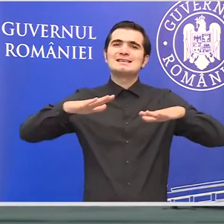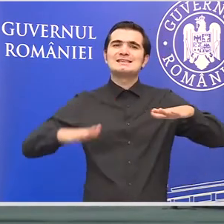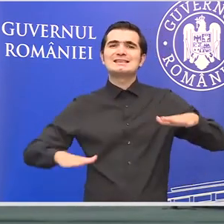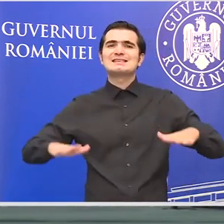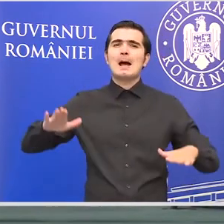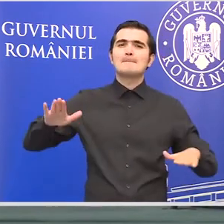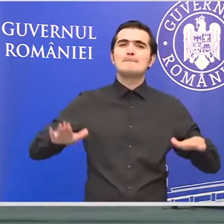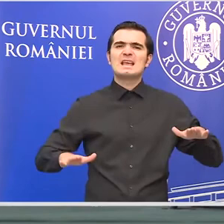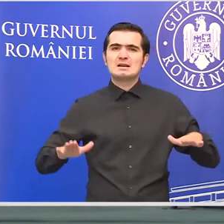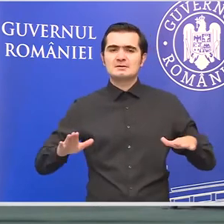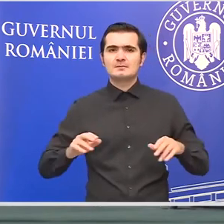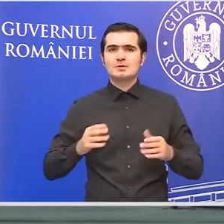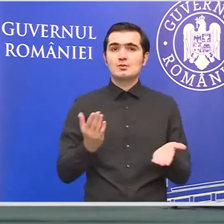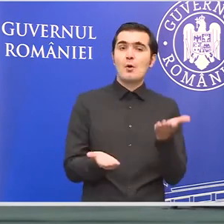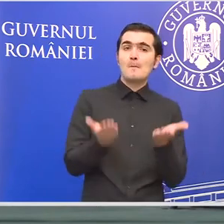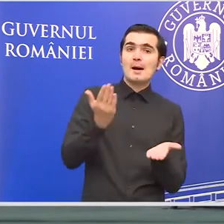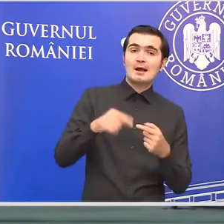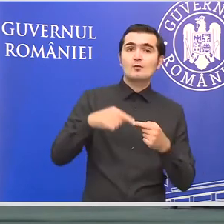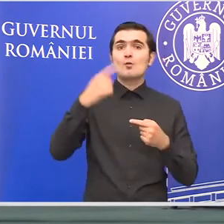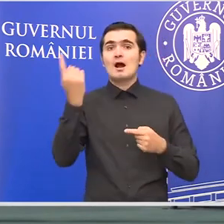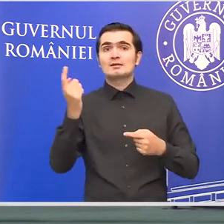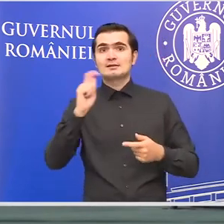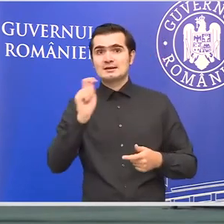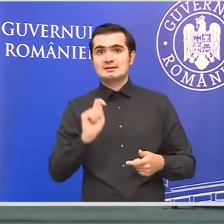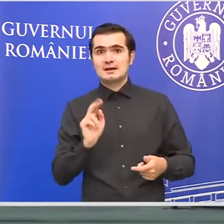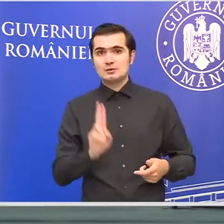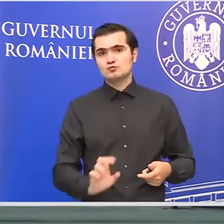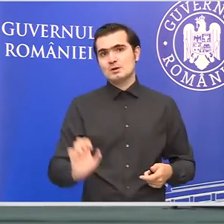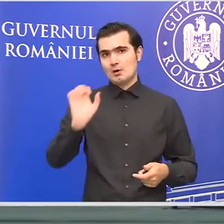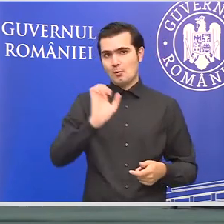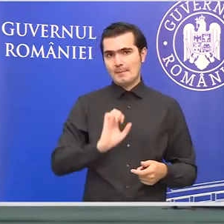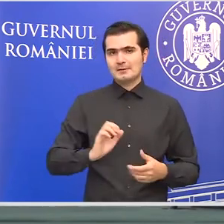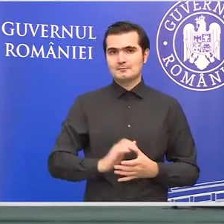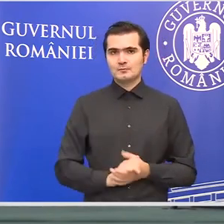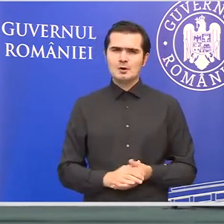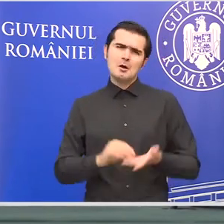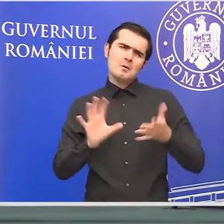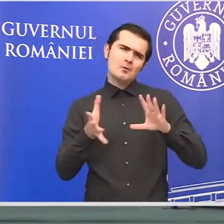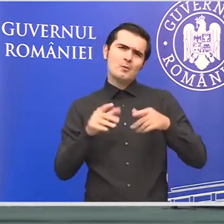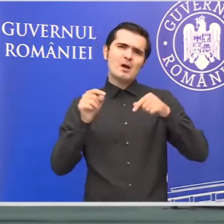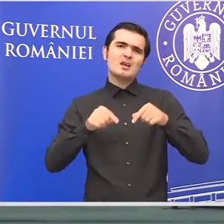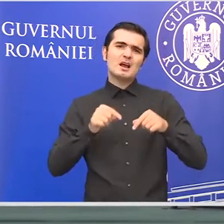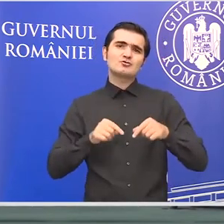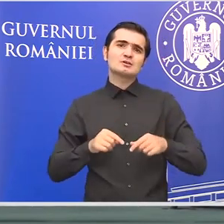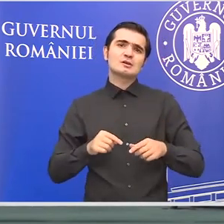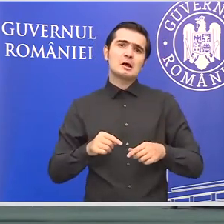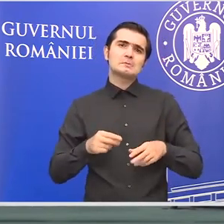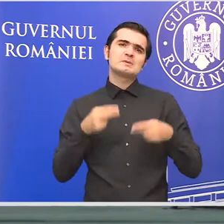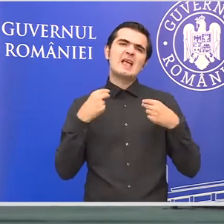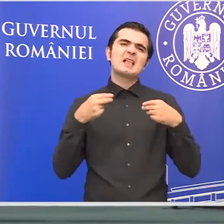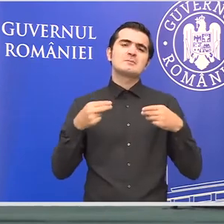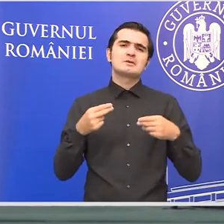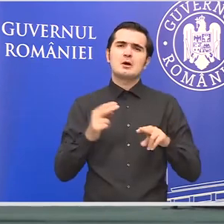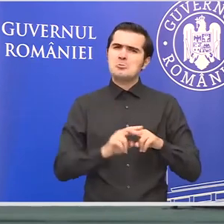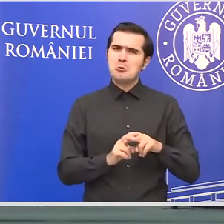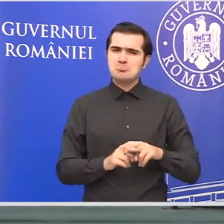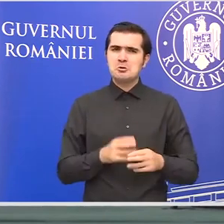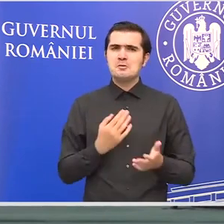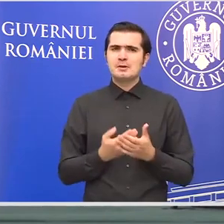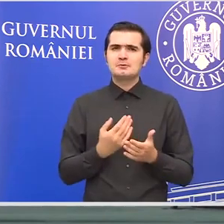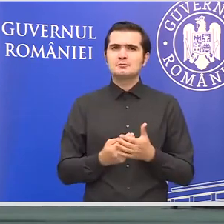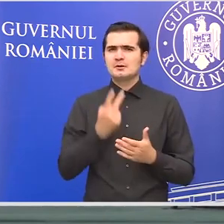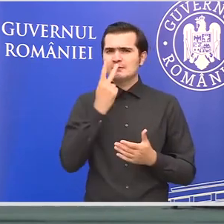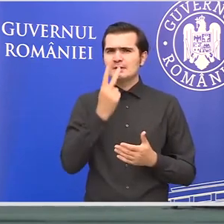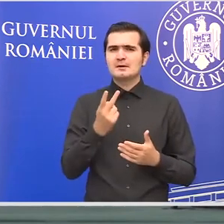ce se întâmplă la nivelul celorlalte țări europene. Probabil că acest lucru se poate explica și prin